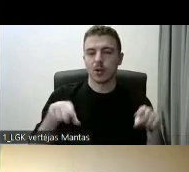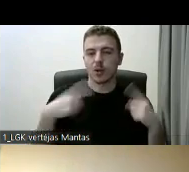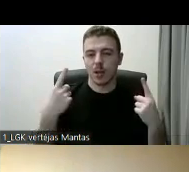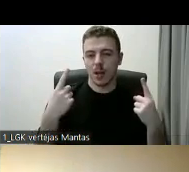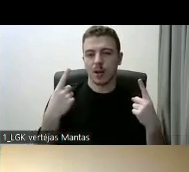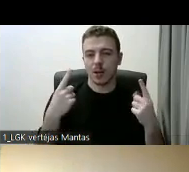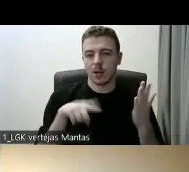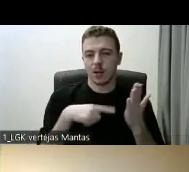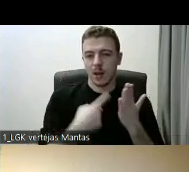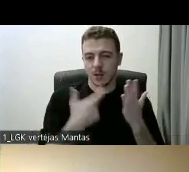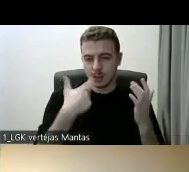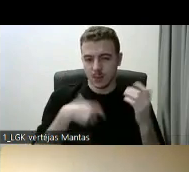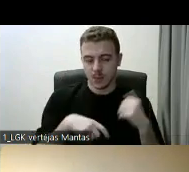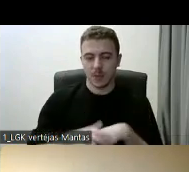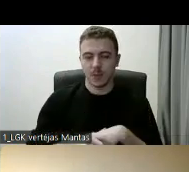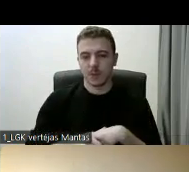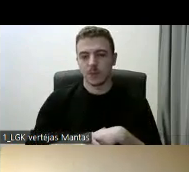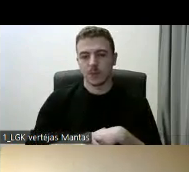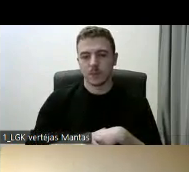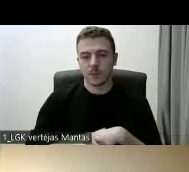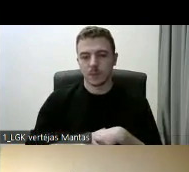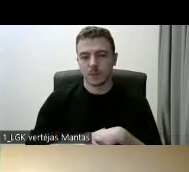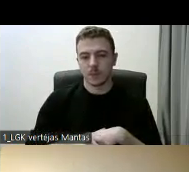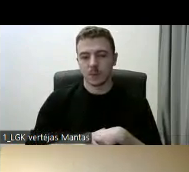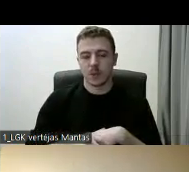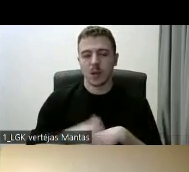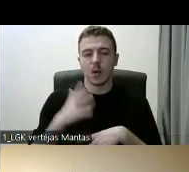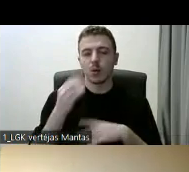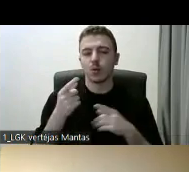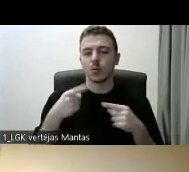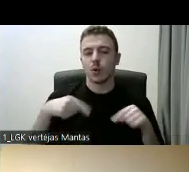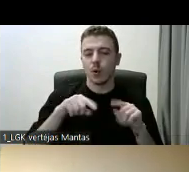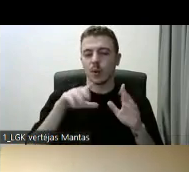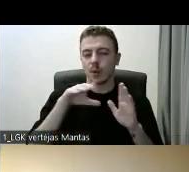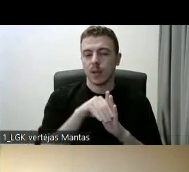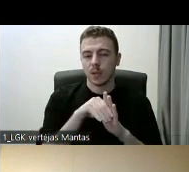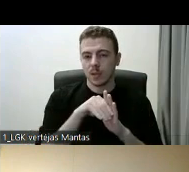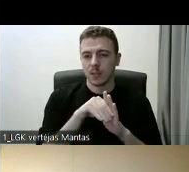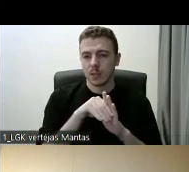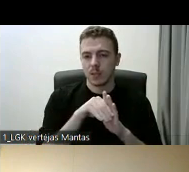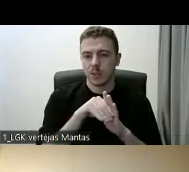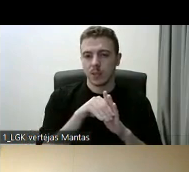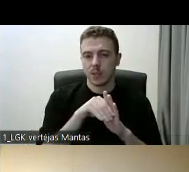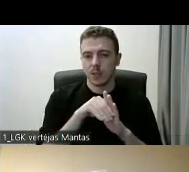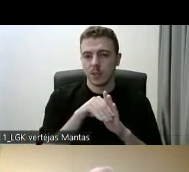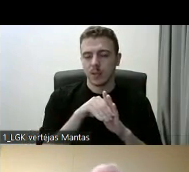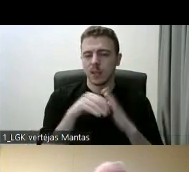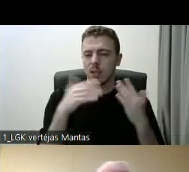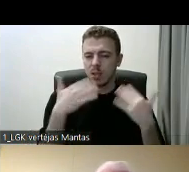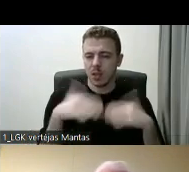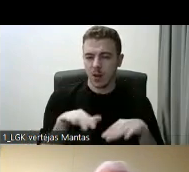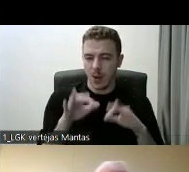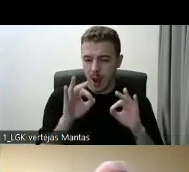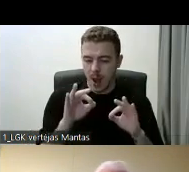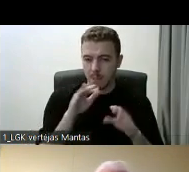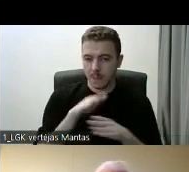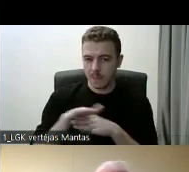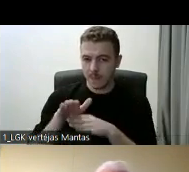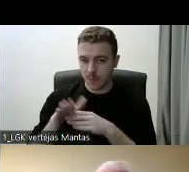savo klausimą. Ar jūsų kontekste jau dalykai pasiteisina, darbas